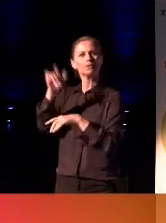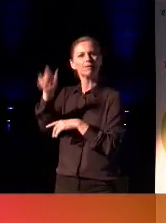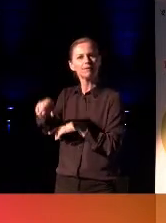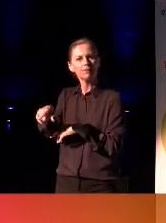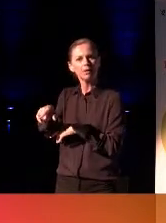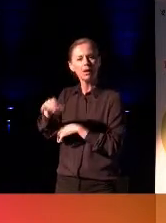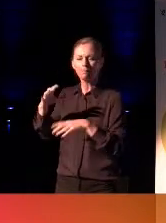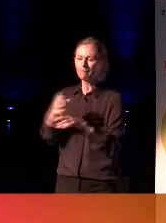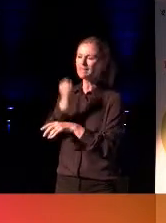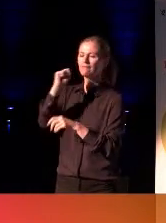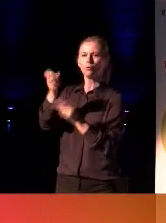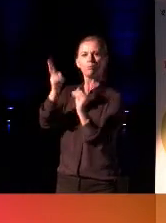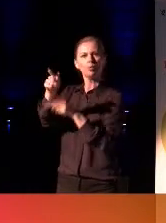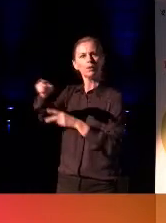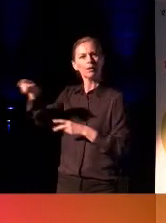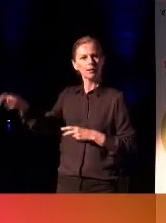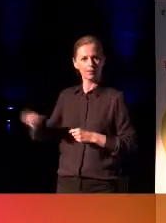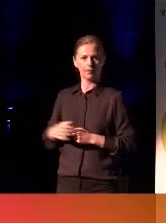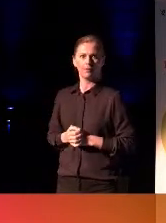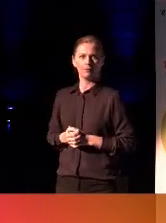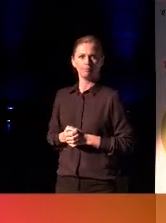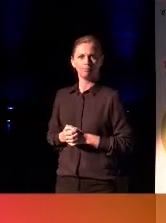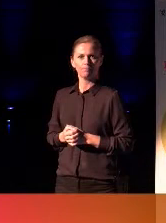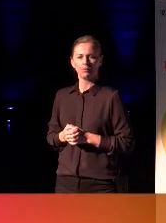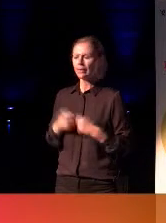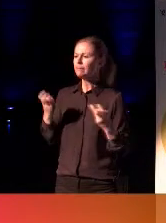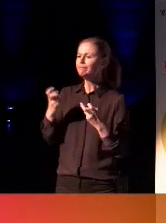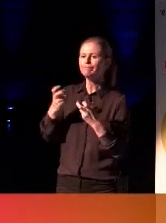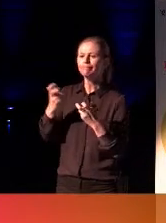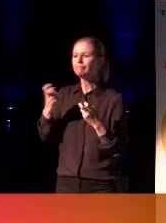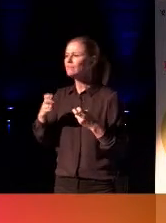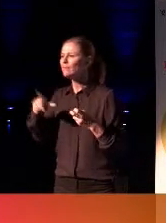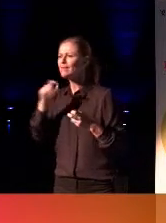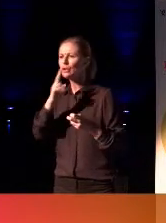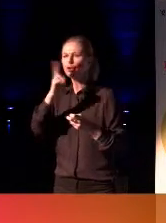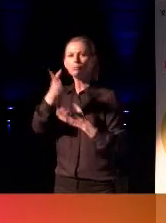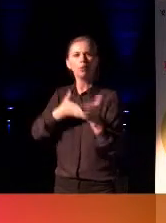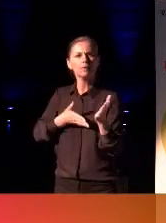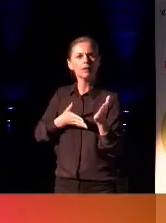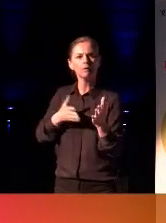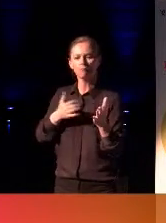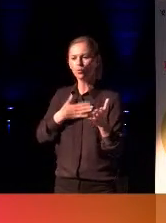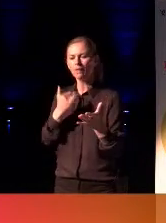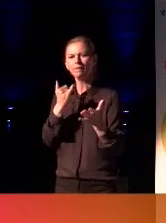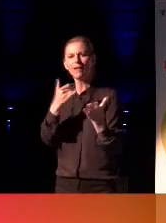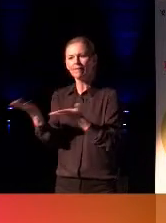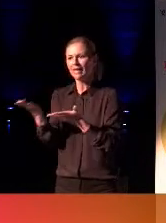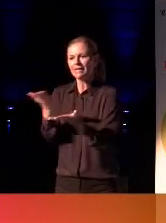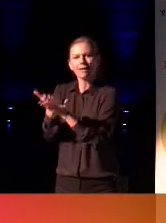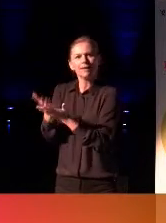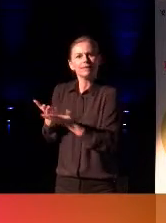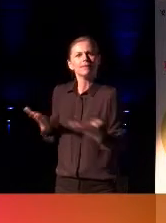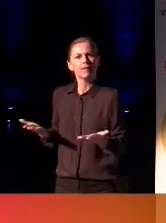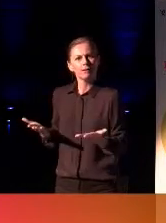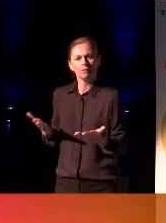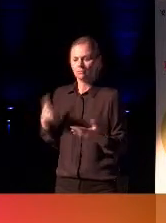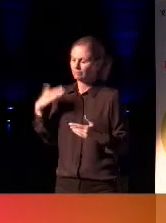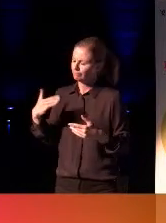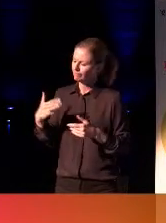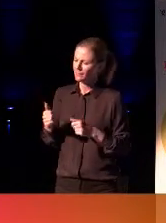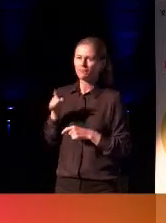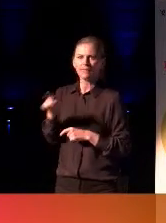det beste for brukerne. Være på jakt etter nye måter å levere tjenester på. Det veldig